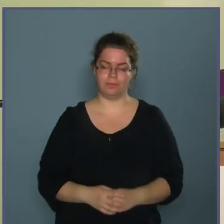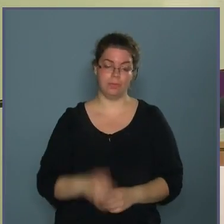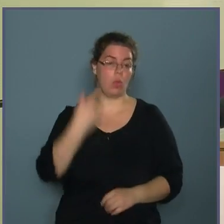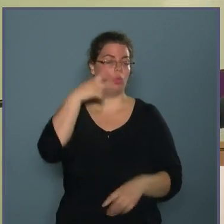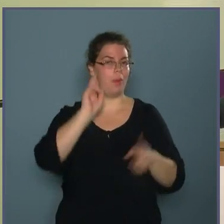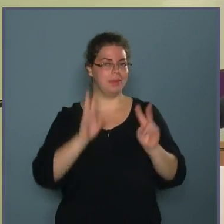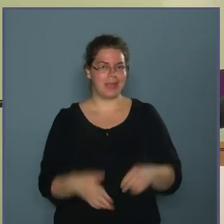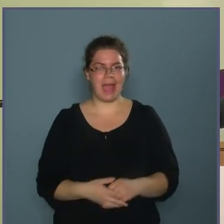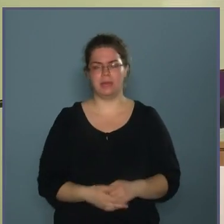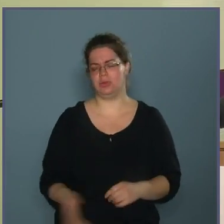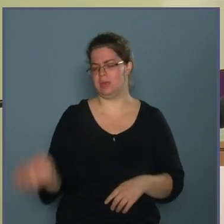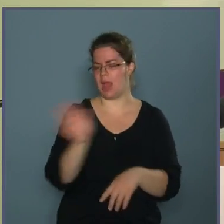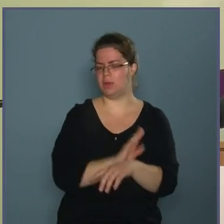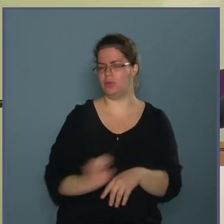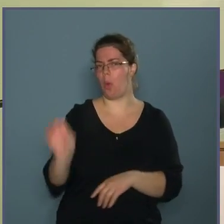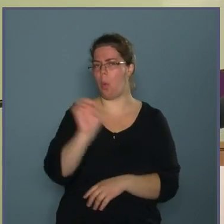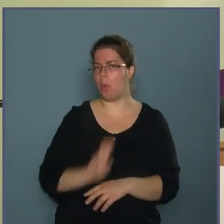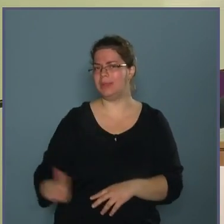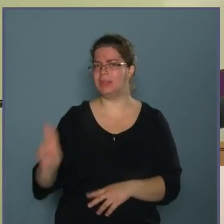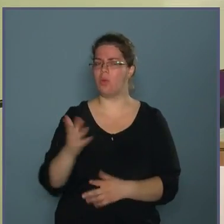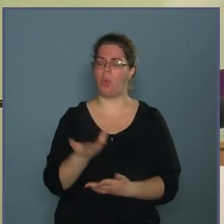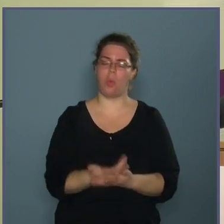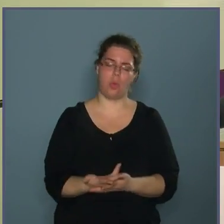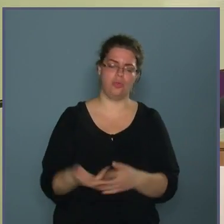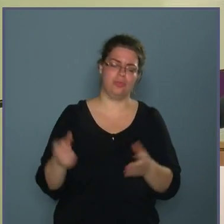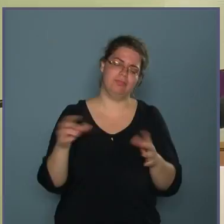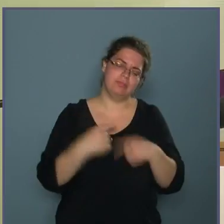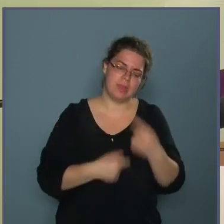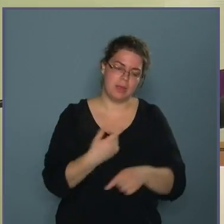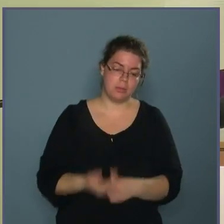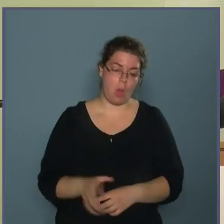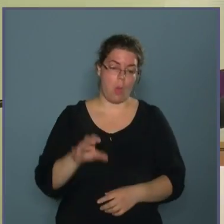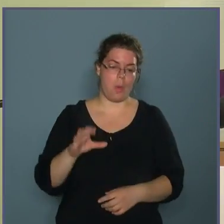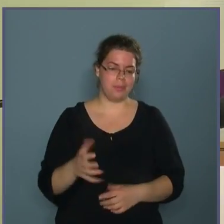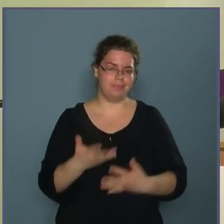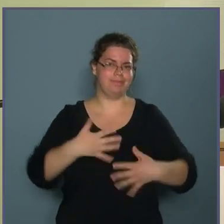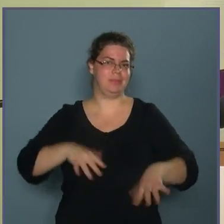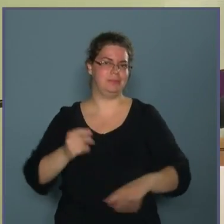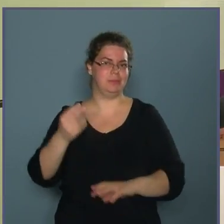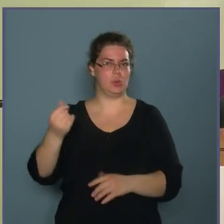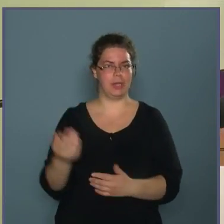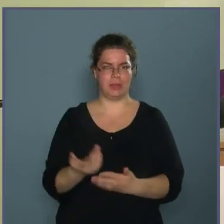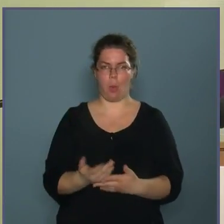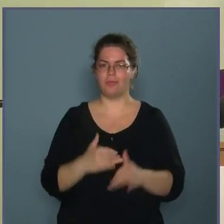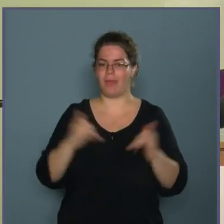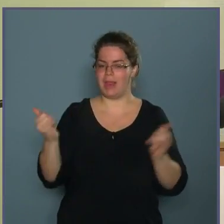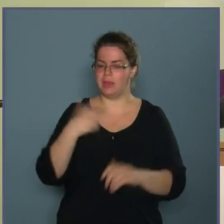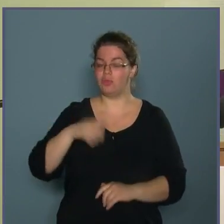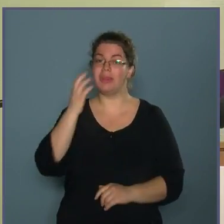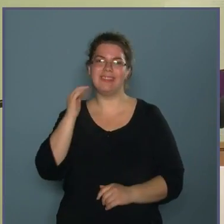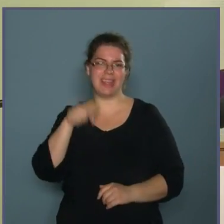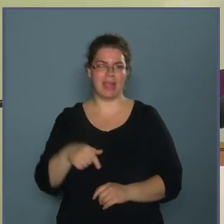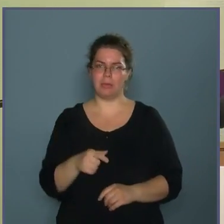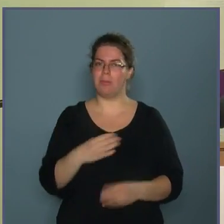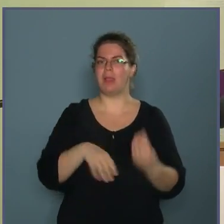Tudniuk kell, hogy az előző uniós ciklusban több mint 500 milliárd forintnyi fejlesztés történt vidéken különösen, hiszen az uniós logika nem engedte azt nekünk meg, hogy